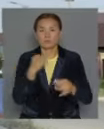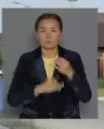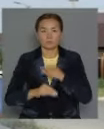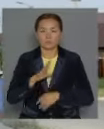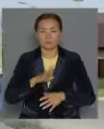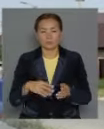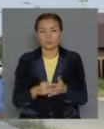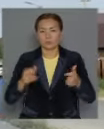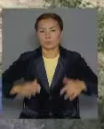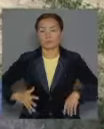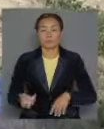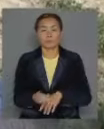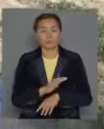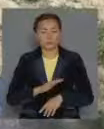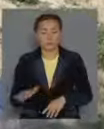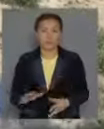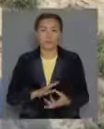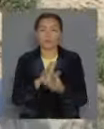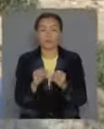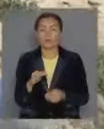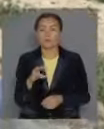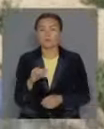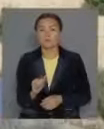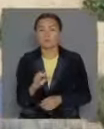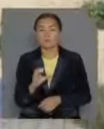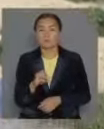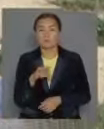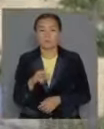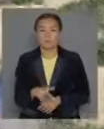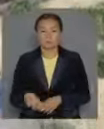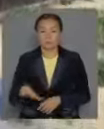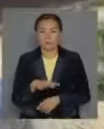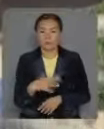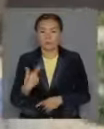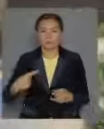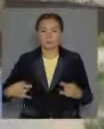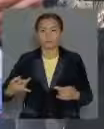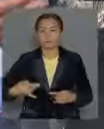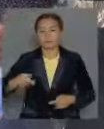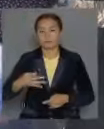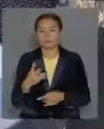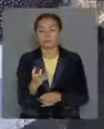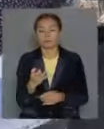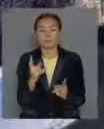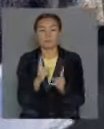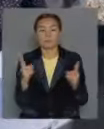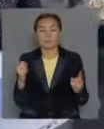әлі шешімін таппай келеді. Жалпы Атырауда Самалықшам ауданынан бөлек басқа аумақта 1400